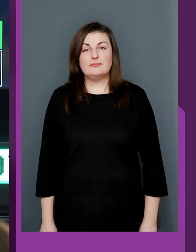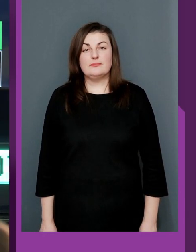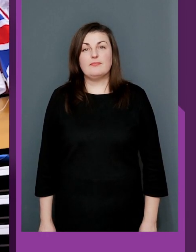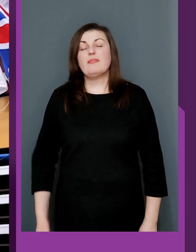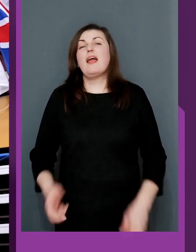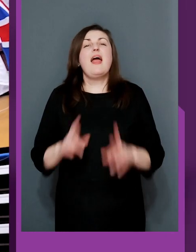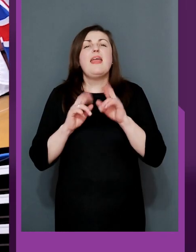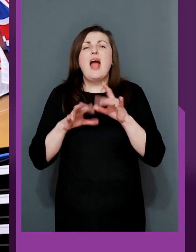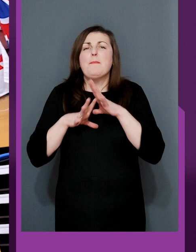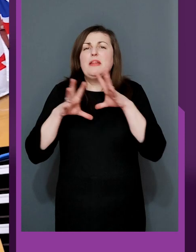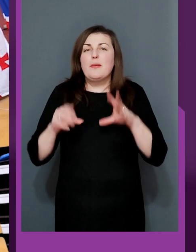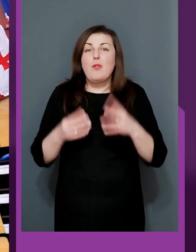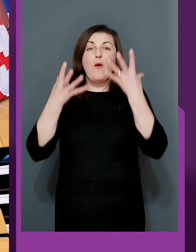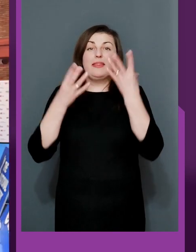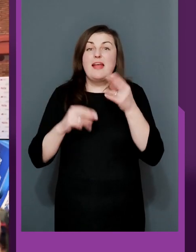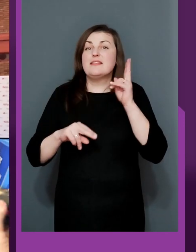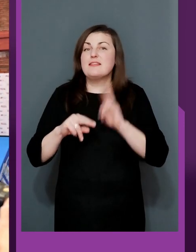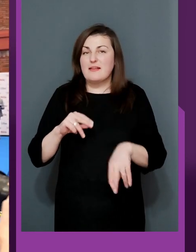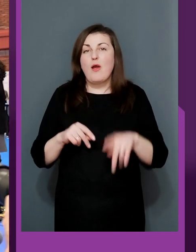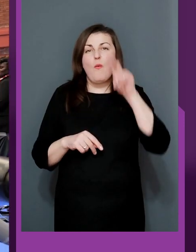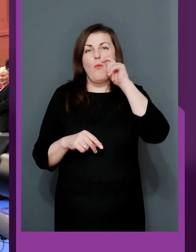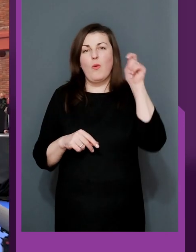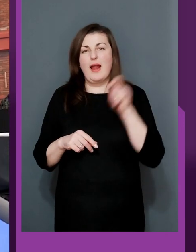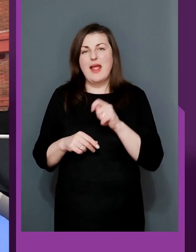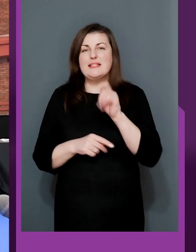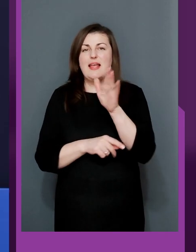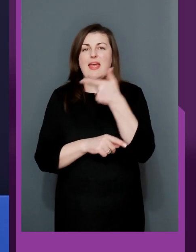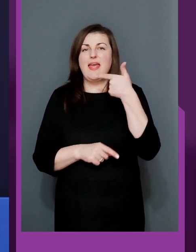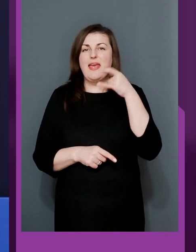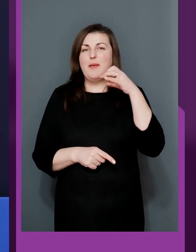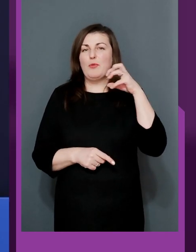тайм-утом Як би не було день закінчився українським